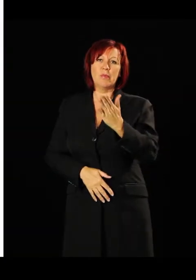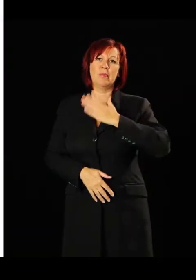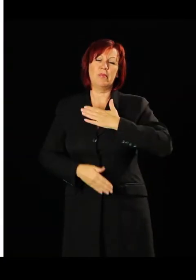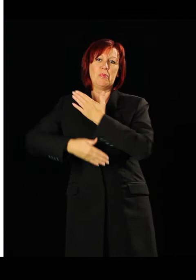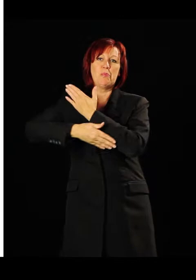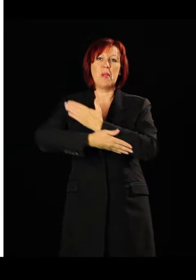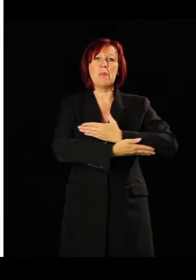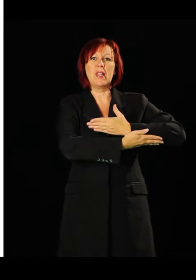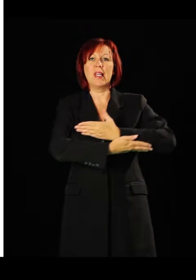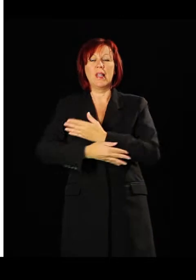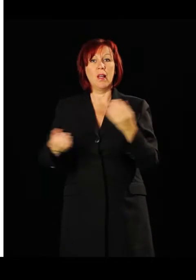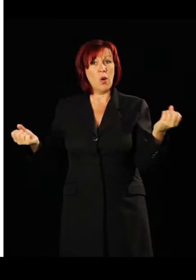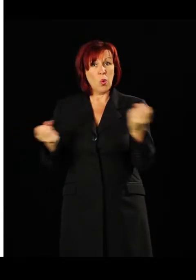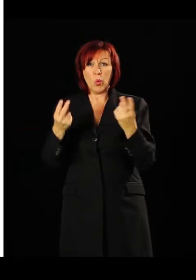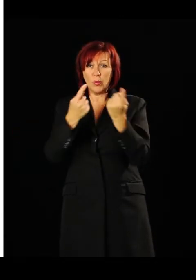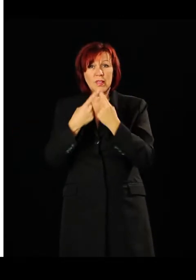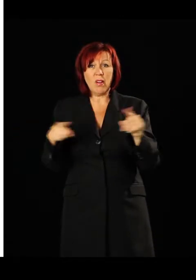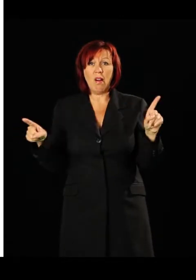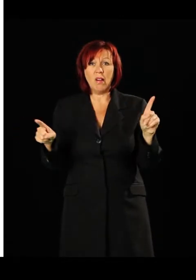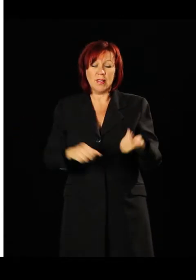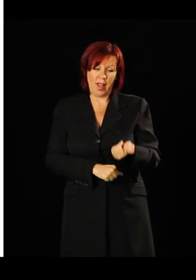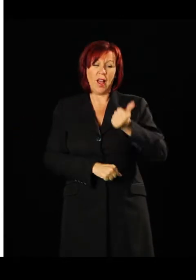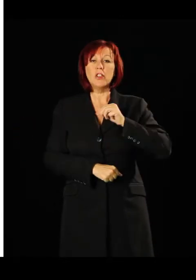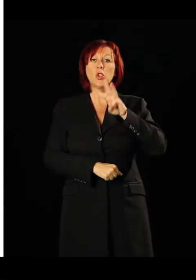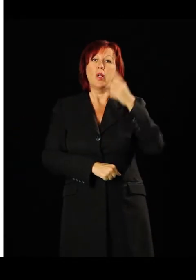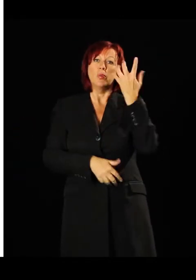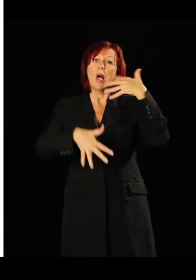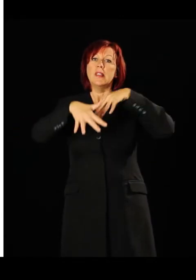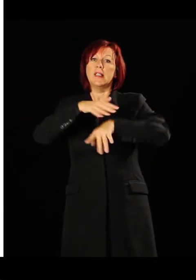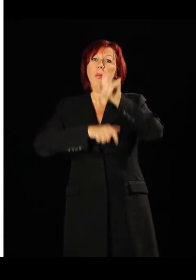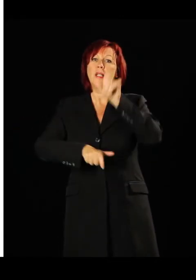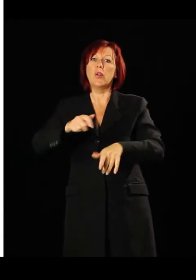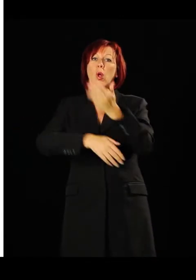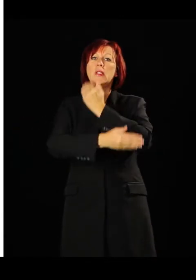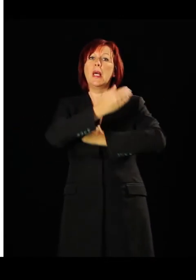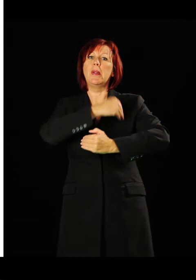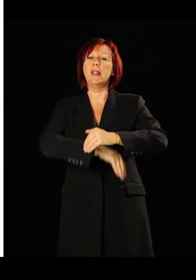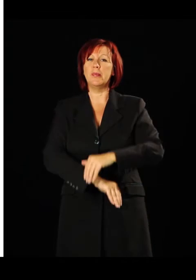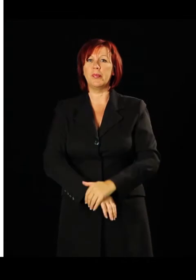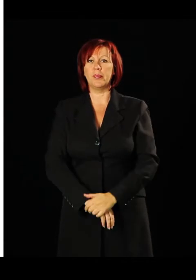bébé. Elle est où la différence ? Agence Wallonne pour l'intégration des personnes handicapées.